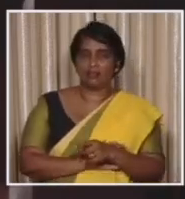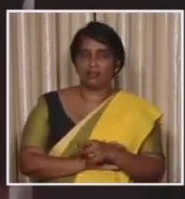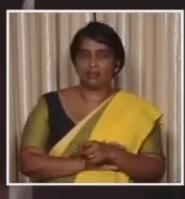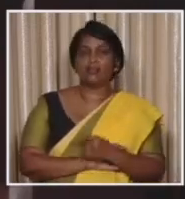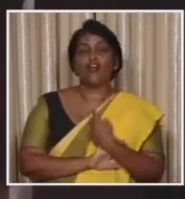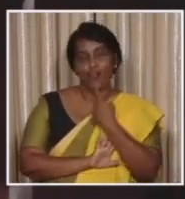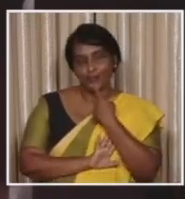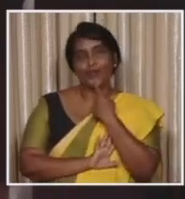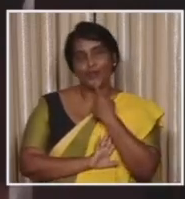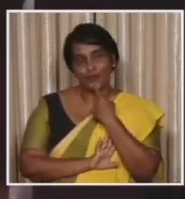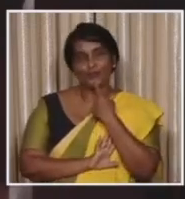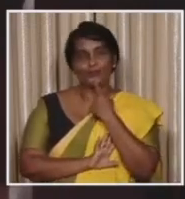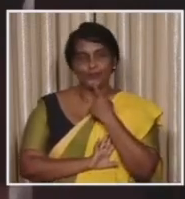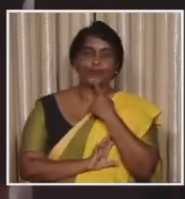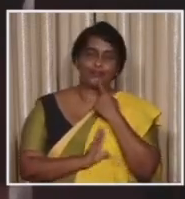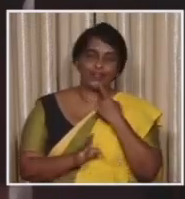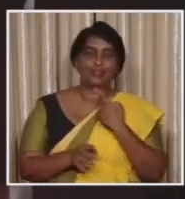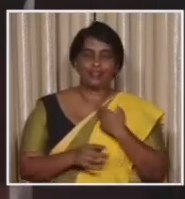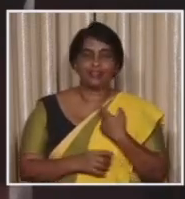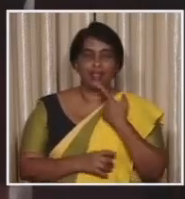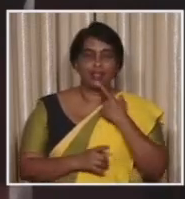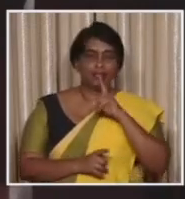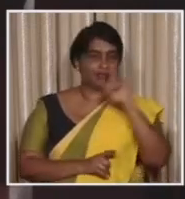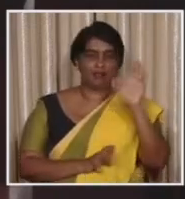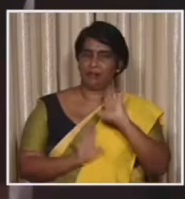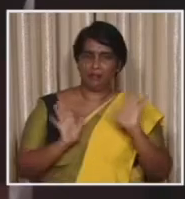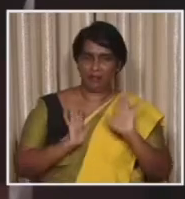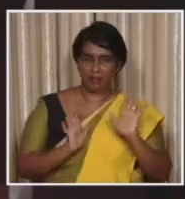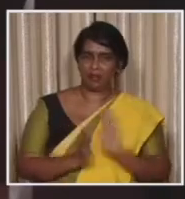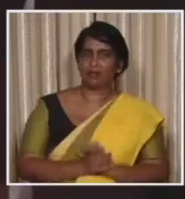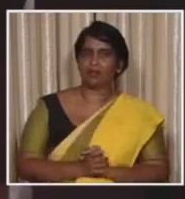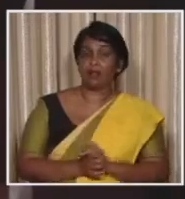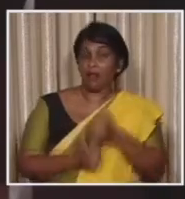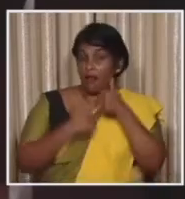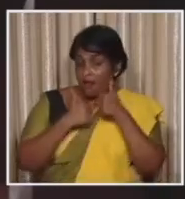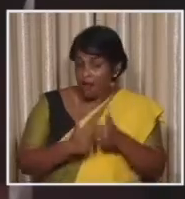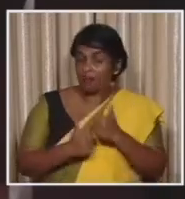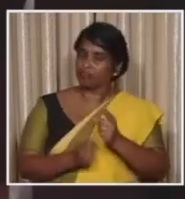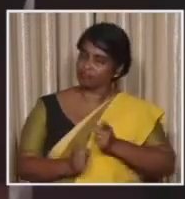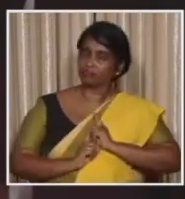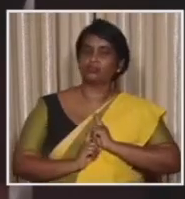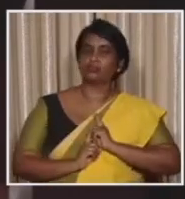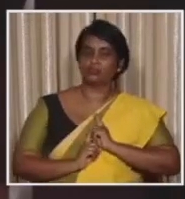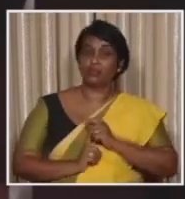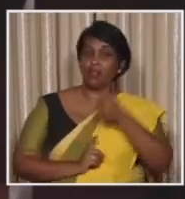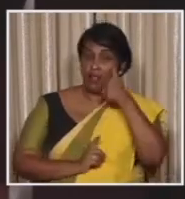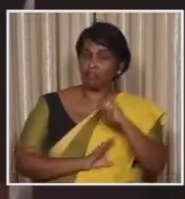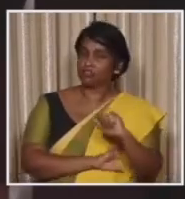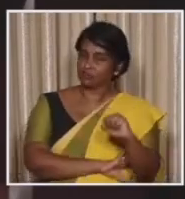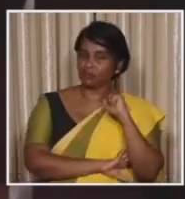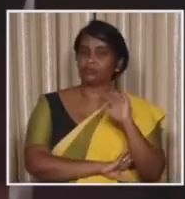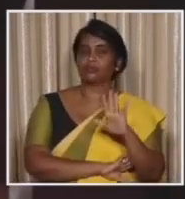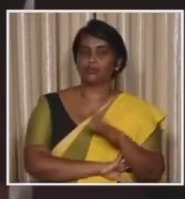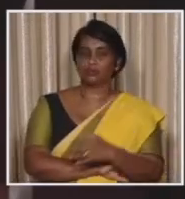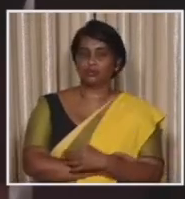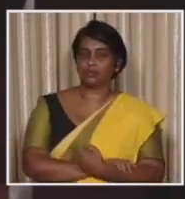yes sir yes sir 3 bags full sir කියන්නේ නැතුව නිවැරදි තැන ඉන්න. හරි ස්ථාවරේ ඉන්න.